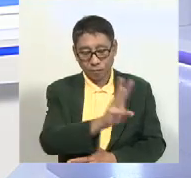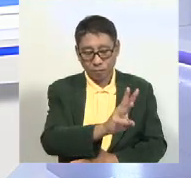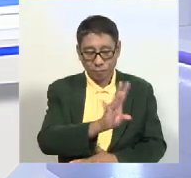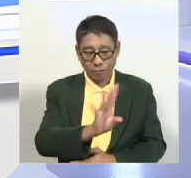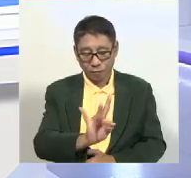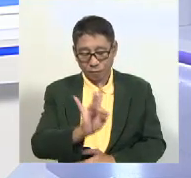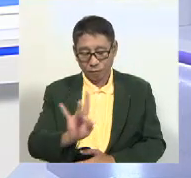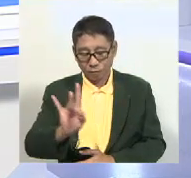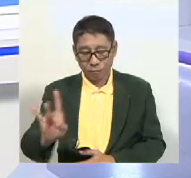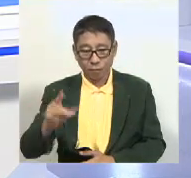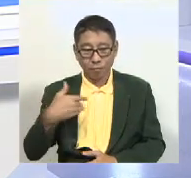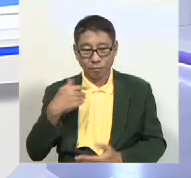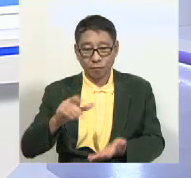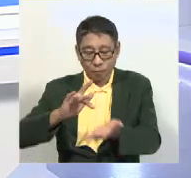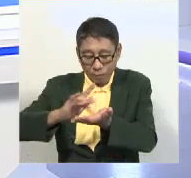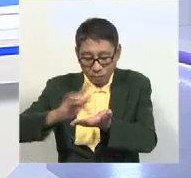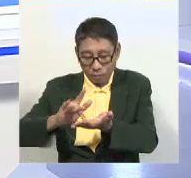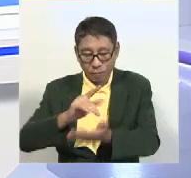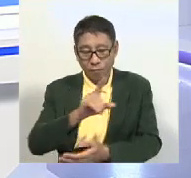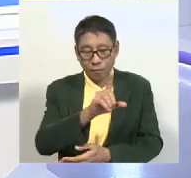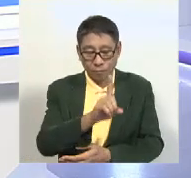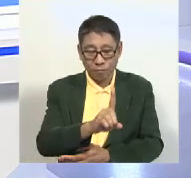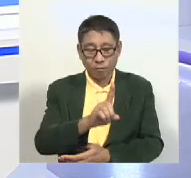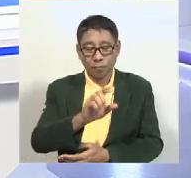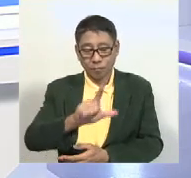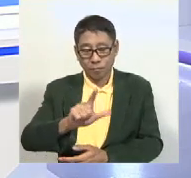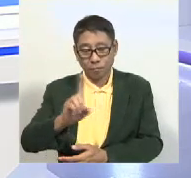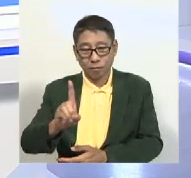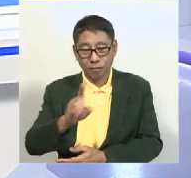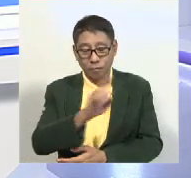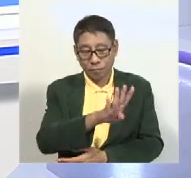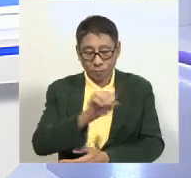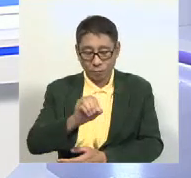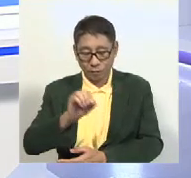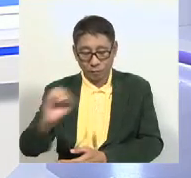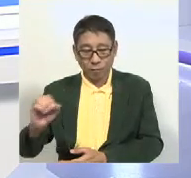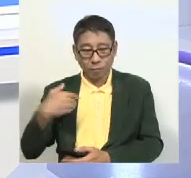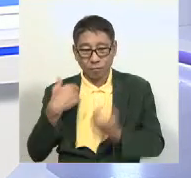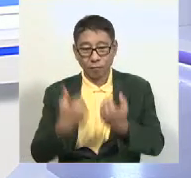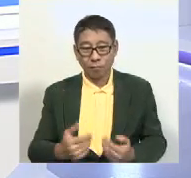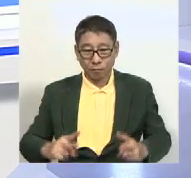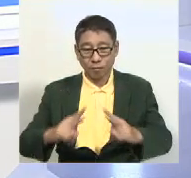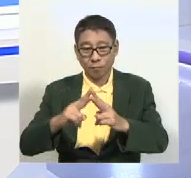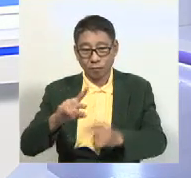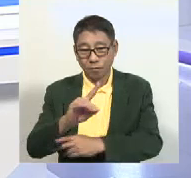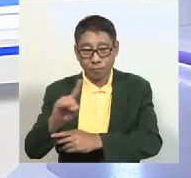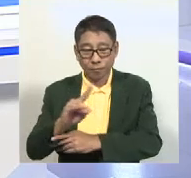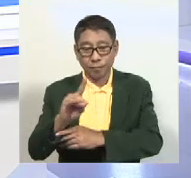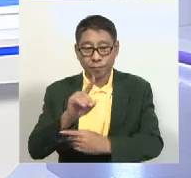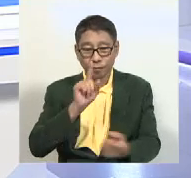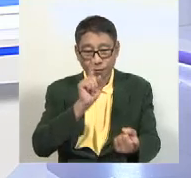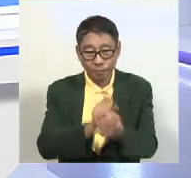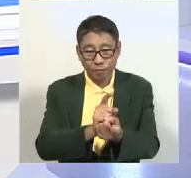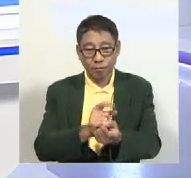0632256888หรือว่าตอนนี้มีแอปพลิเคชันด้วยแอปพลิเคชัน DLD 4.0 ซึ่งเป็นแอปพลิเคชันของกรมปศุสัตว์ถ้าเกิดพบลักษณะ